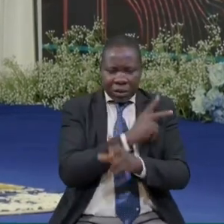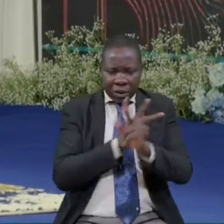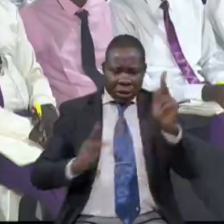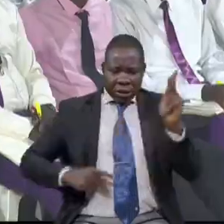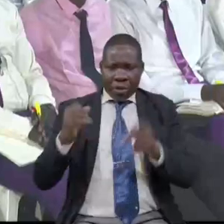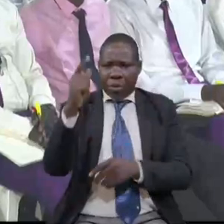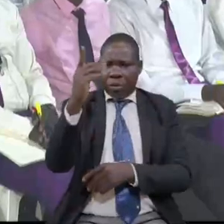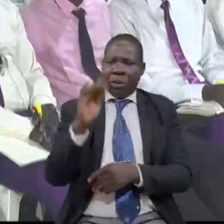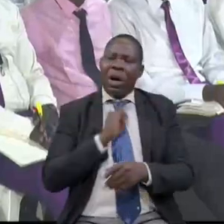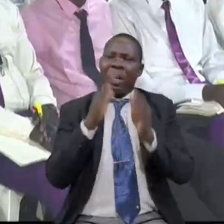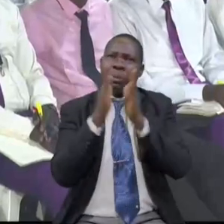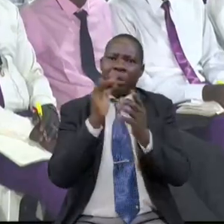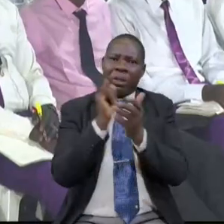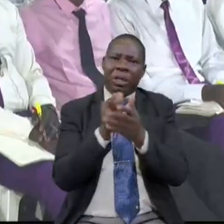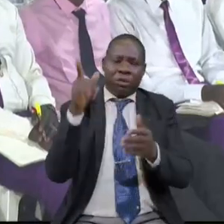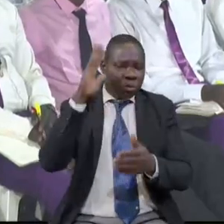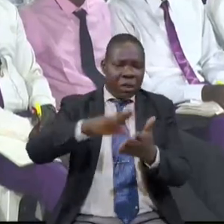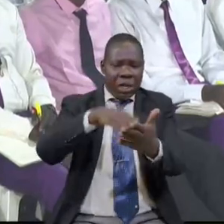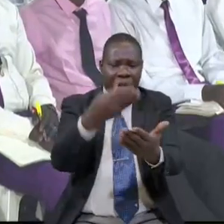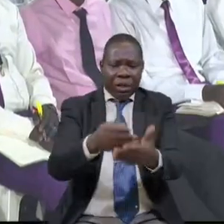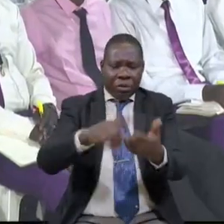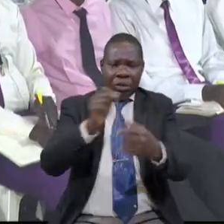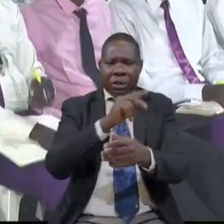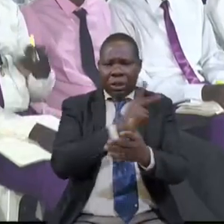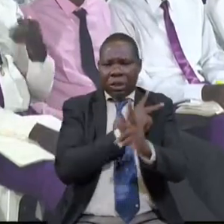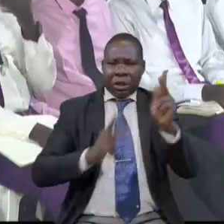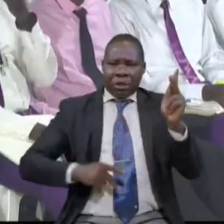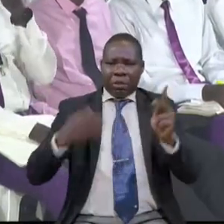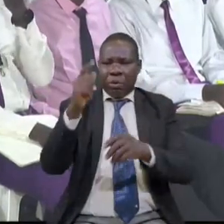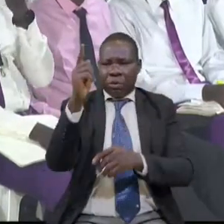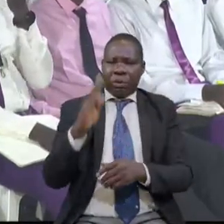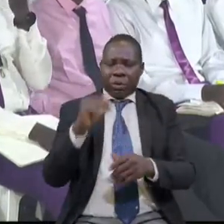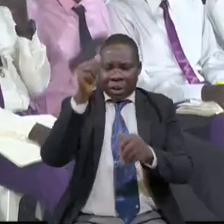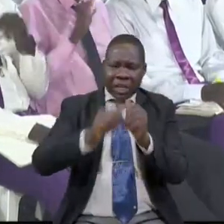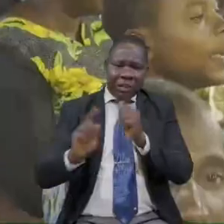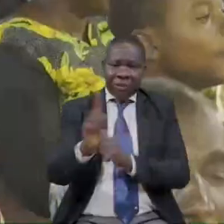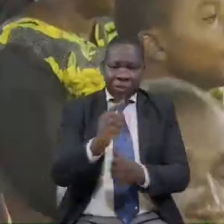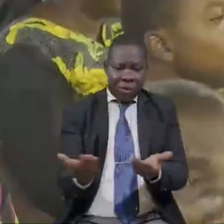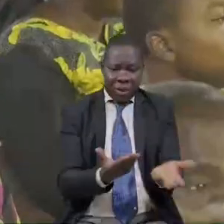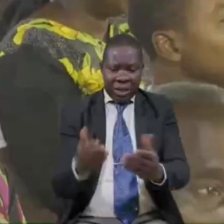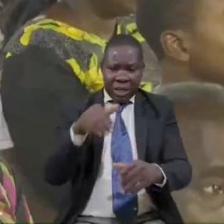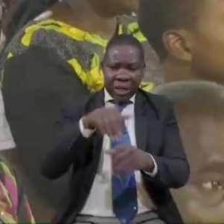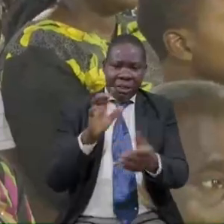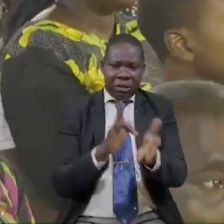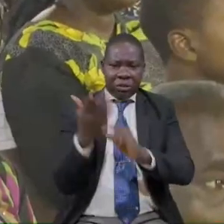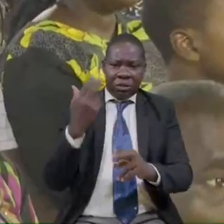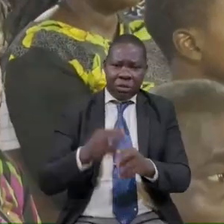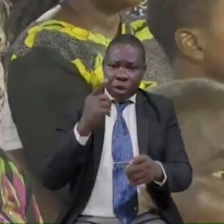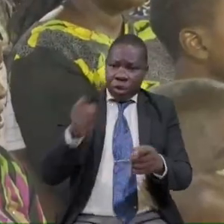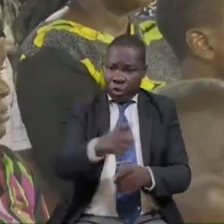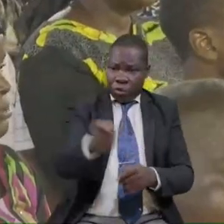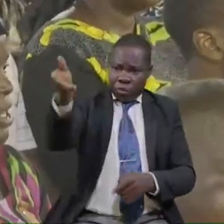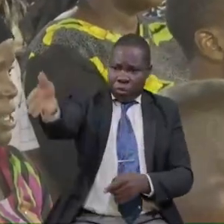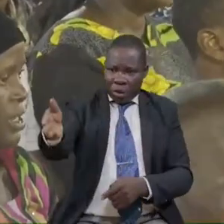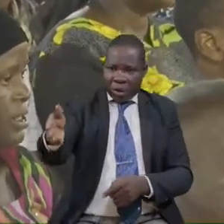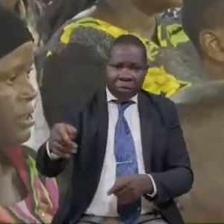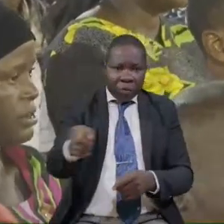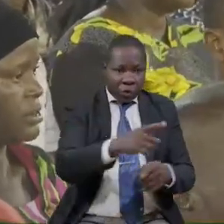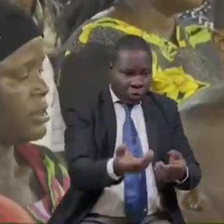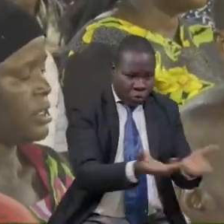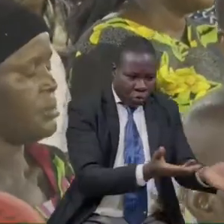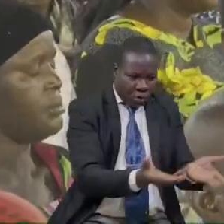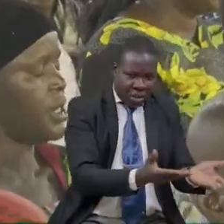de Dieu? Je prie que vous soyez dans le royaume de Dieu. Chacun de nous ici, vous là-bas, toi